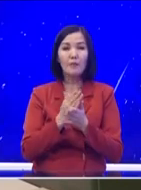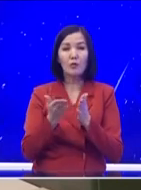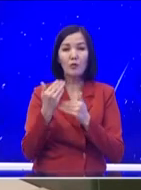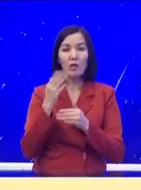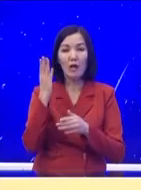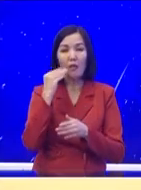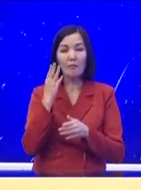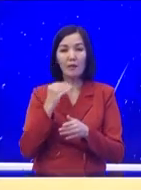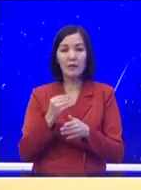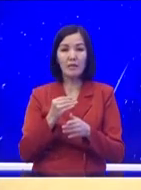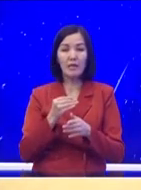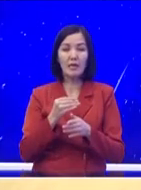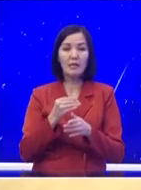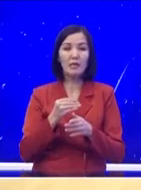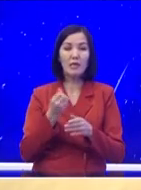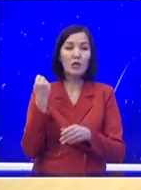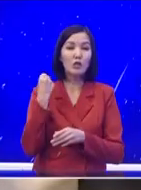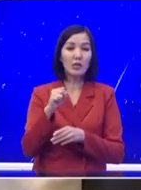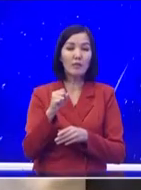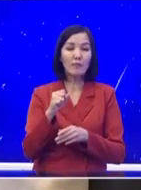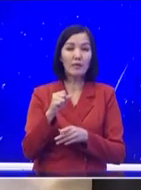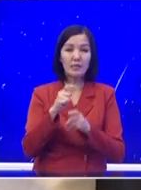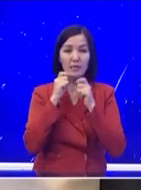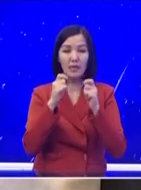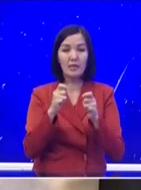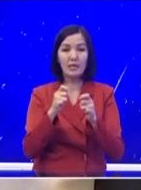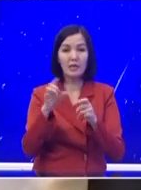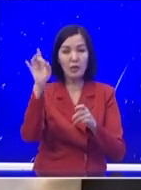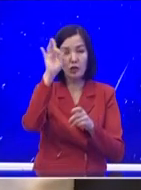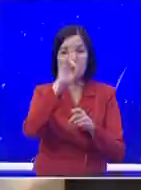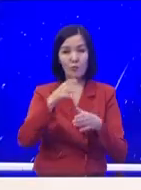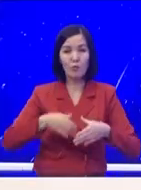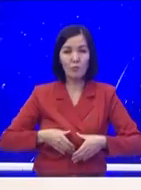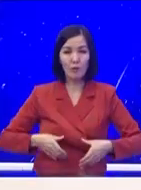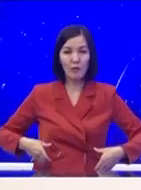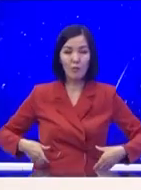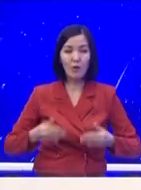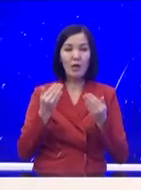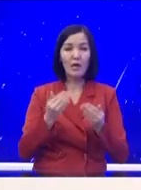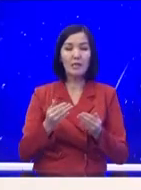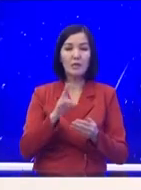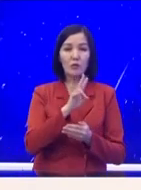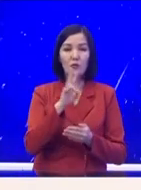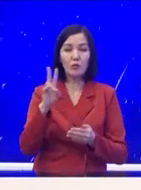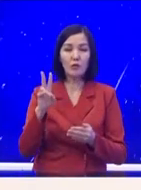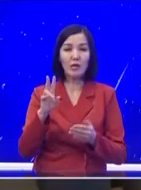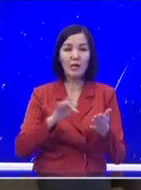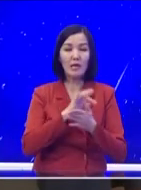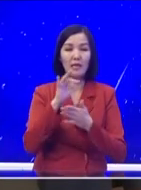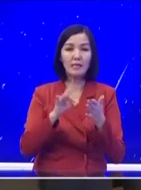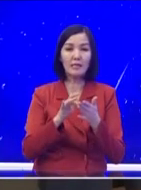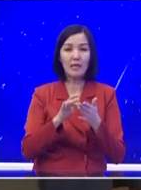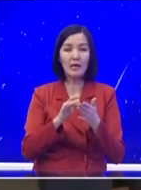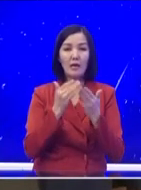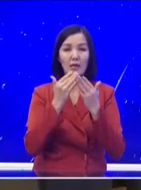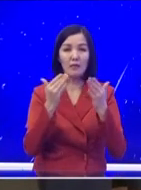жекпе-жектен аса тұжырымының жеңімпазы атанғандағы сыйға тартқан чемпион белбеуі қазір елбасының Атамекен тарихи мәдени